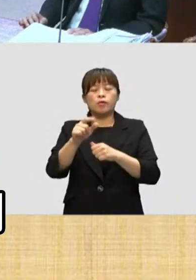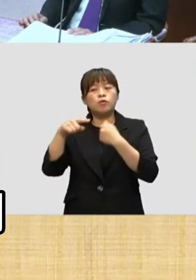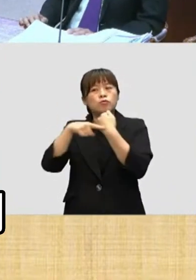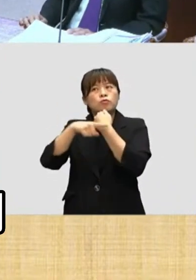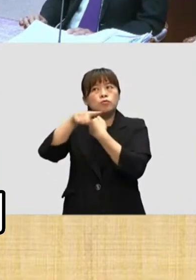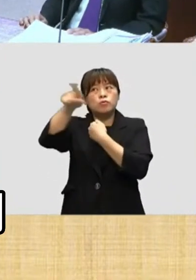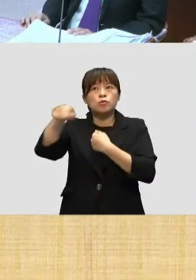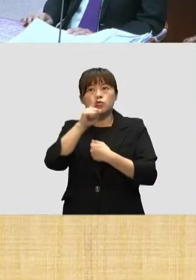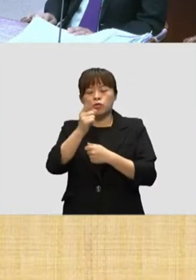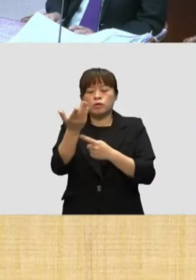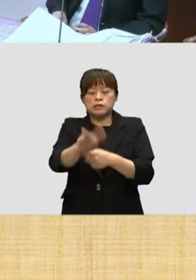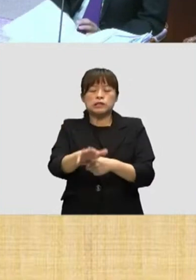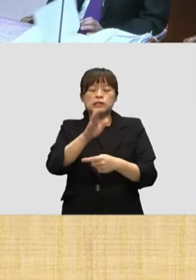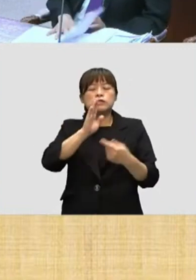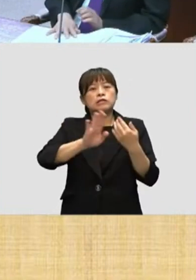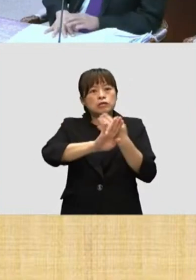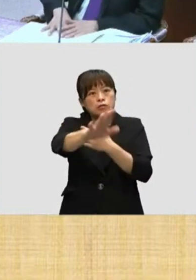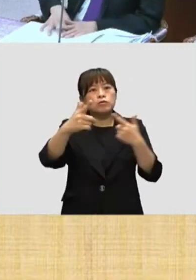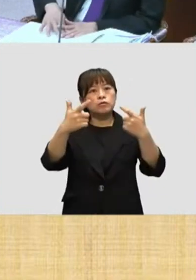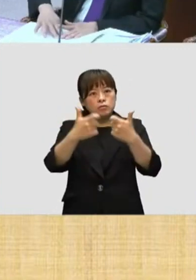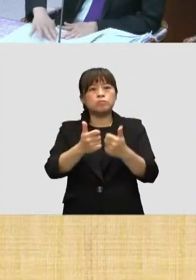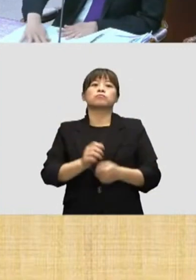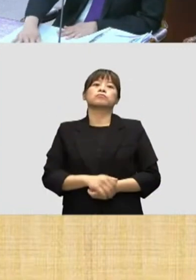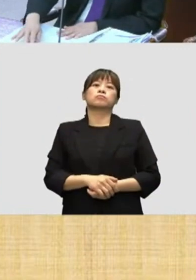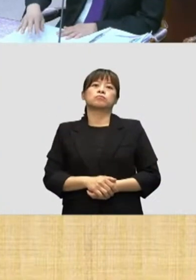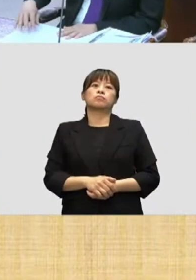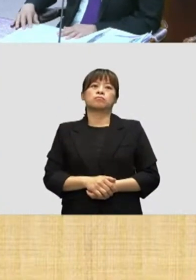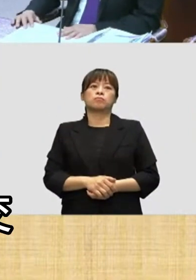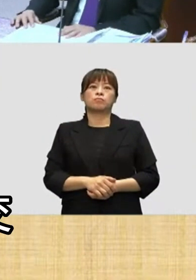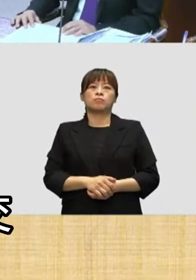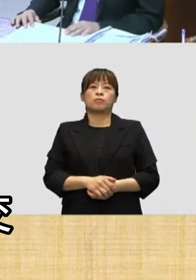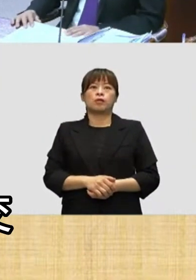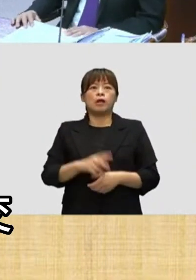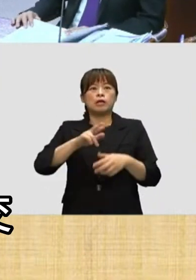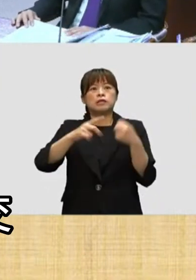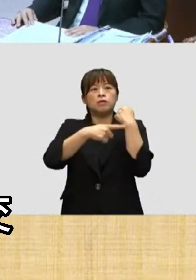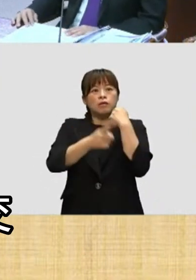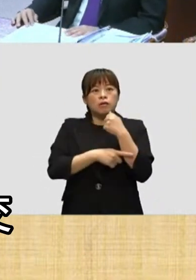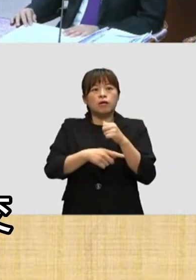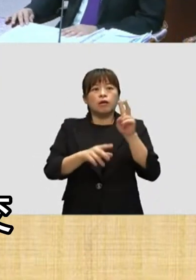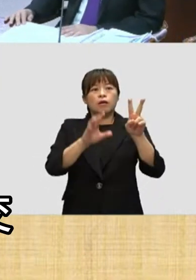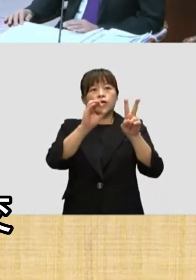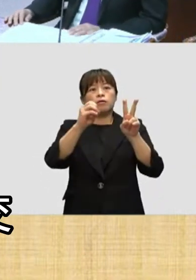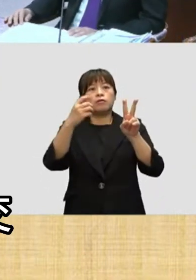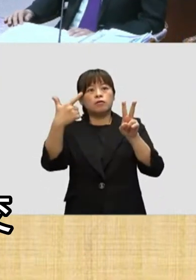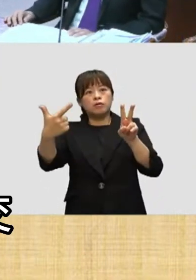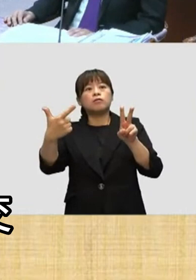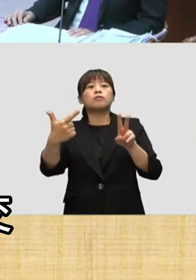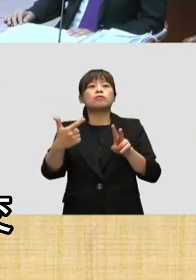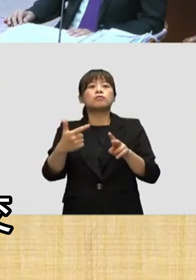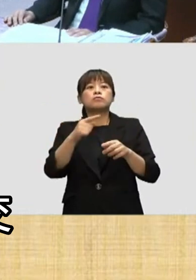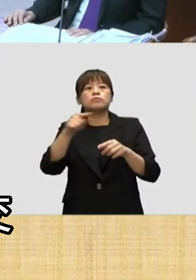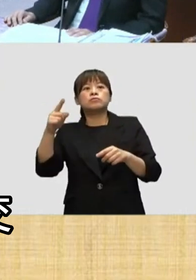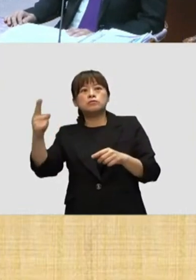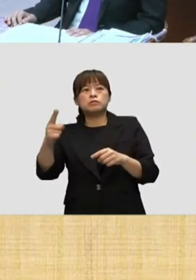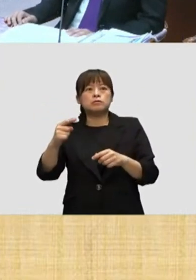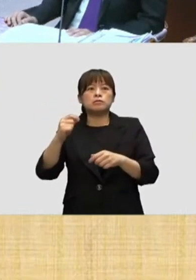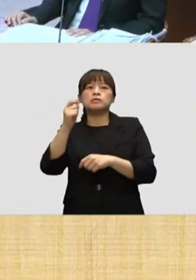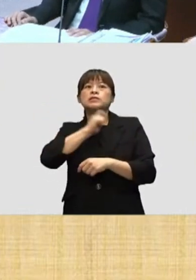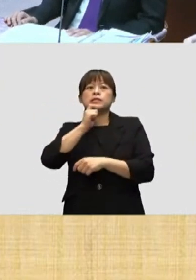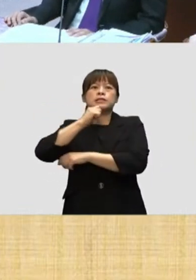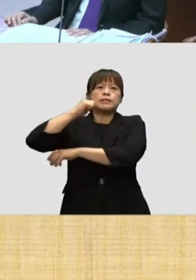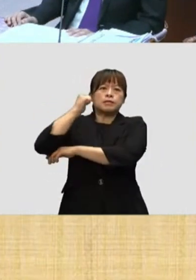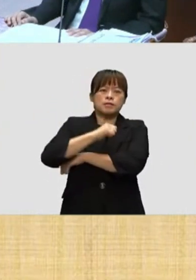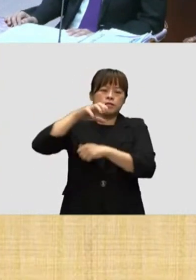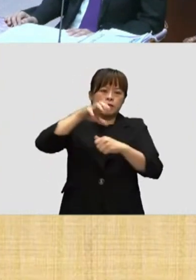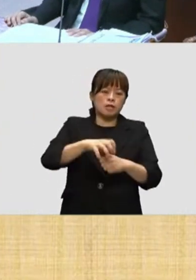为死刑例外适用原则。刑法第226条之一强制性交、猥亵